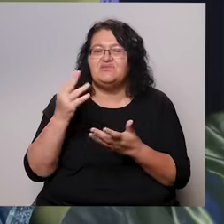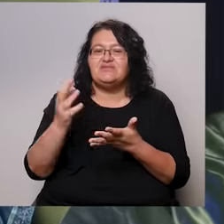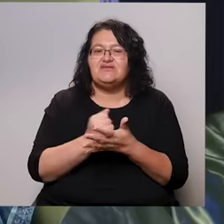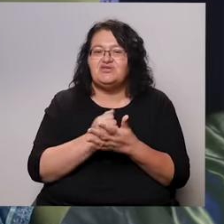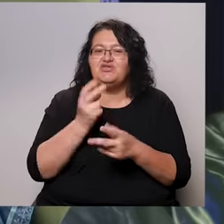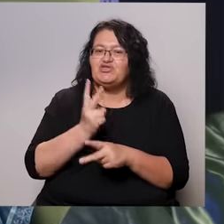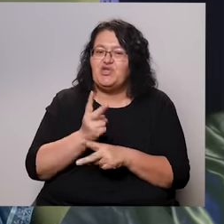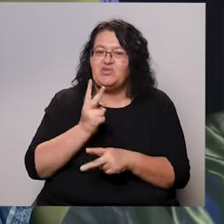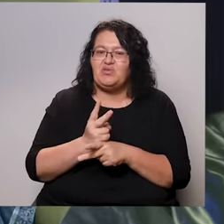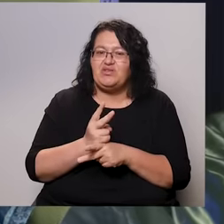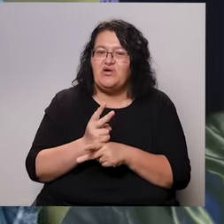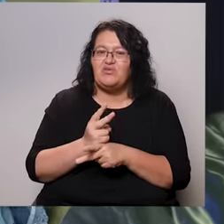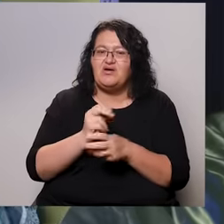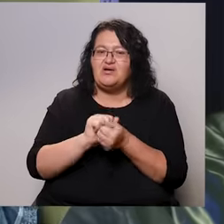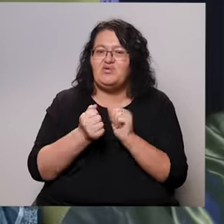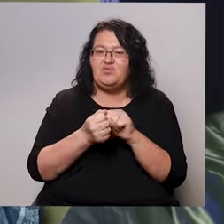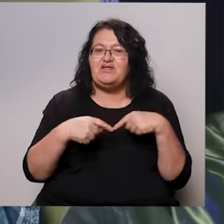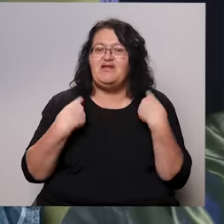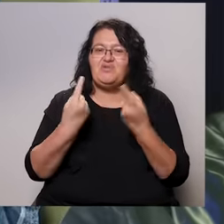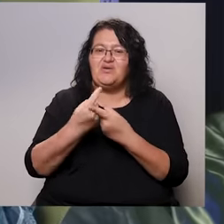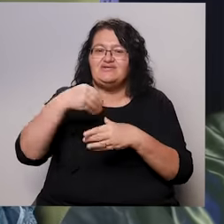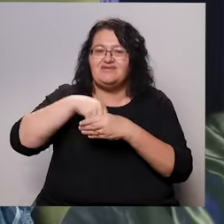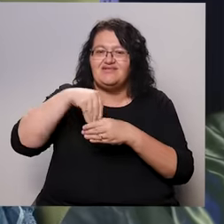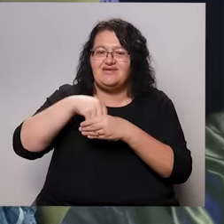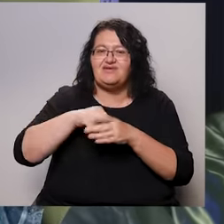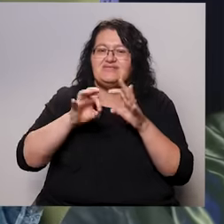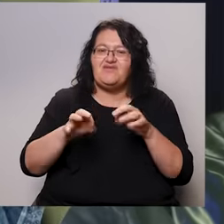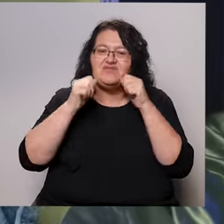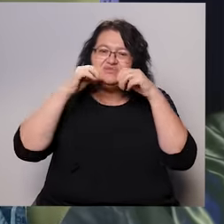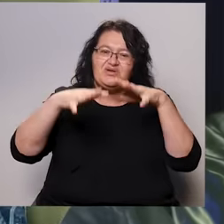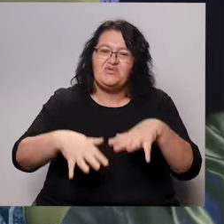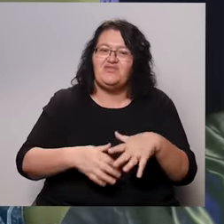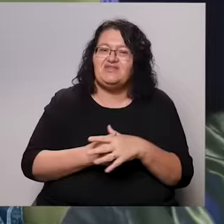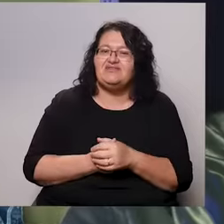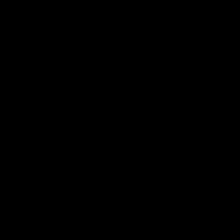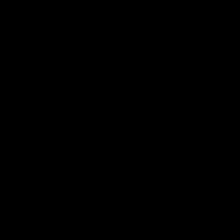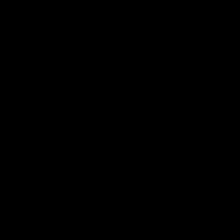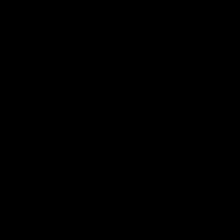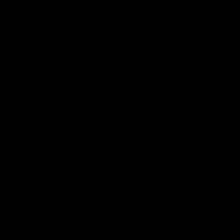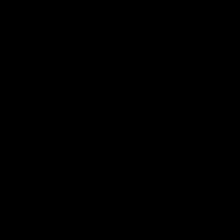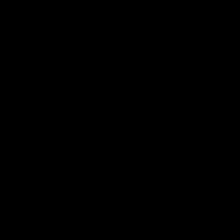să câștige întotdeauna în bătăliile noastre interioare. Să fiți binecuvântați!